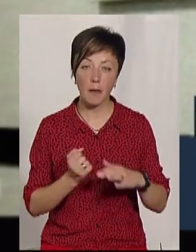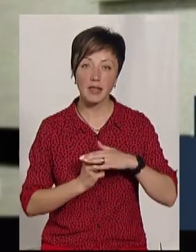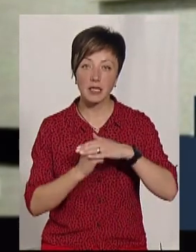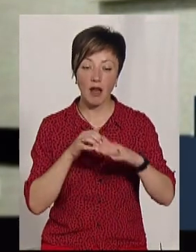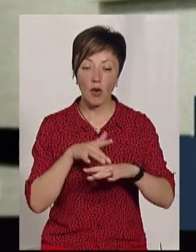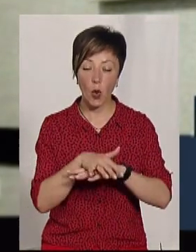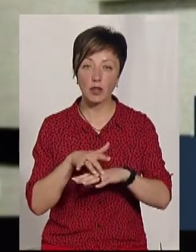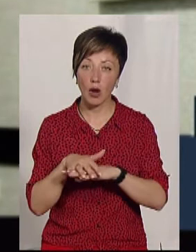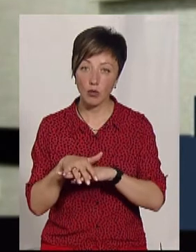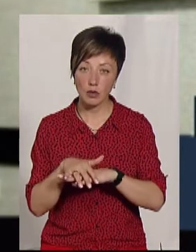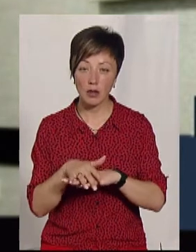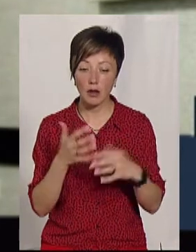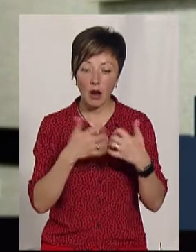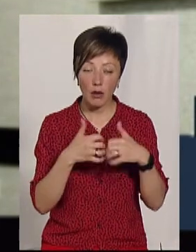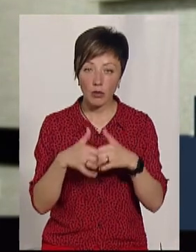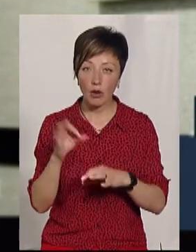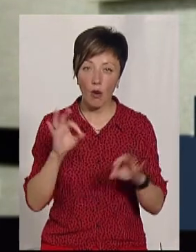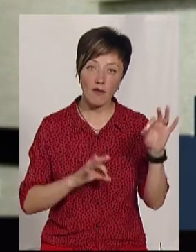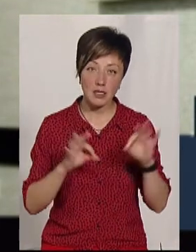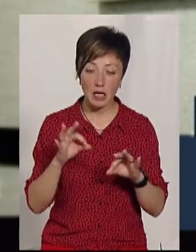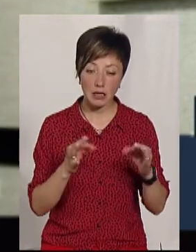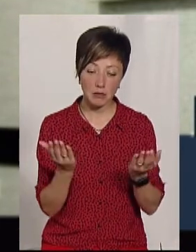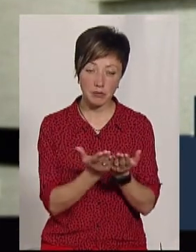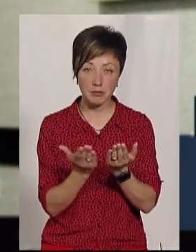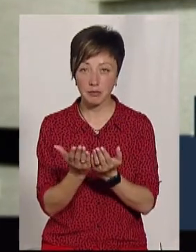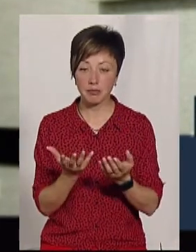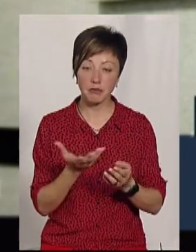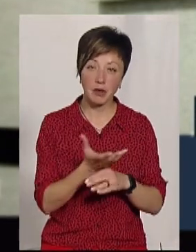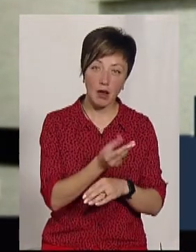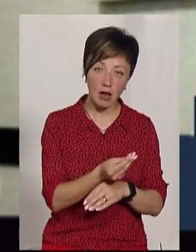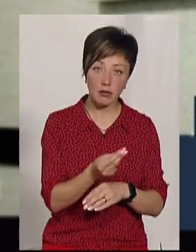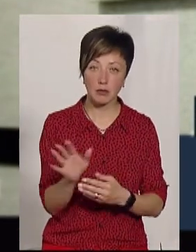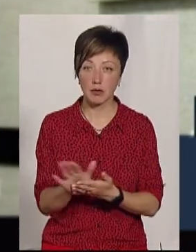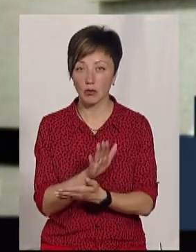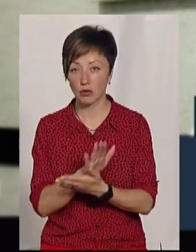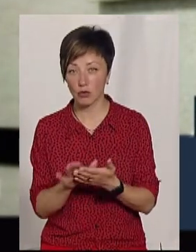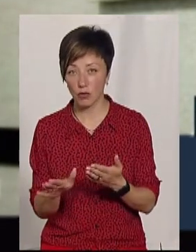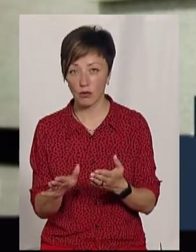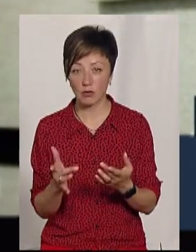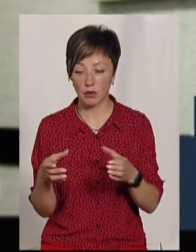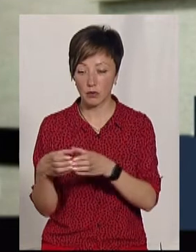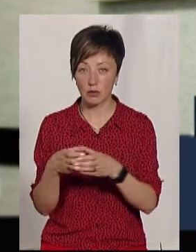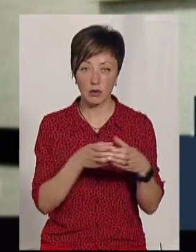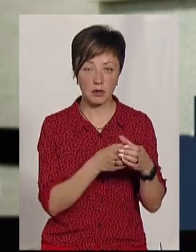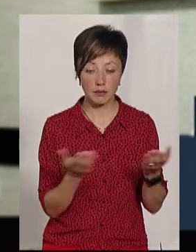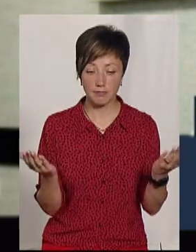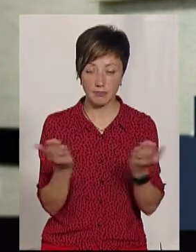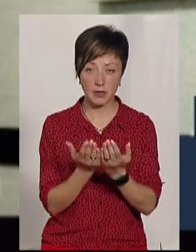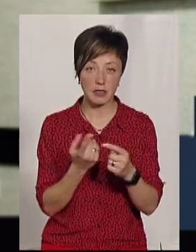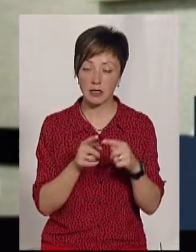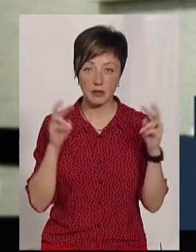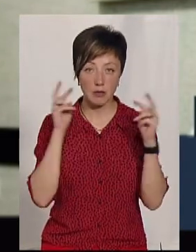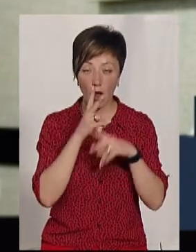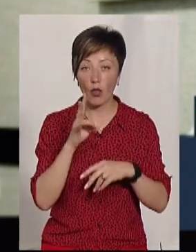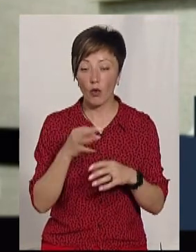розрахунків. Вираховуємо коефіцієнти співвідношення платного до безплатного пасажирів. Це, в принципі,